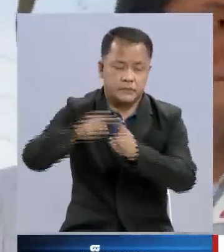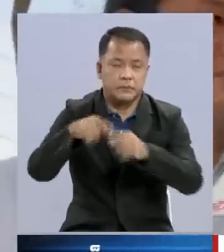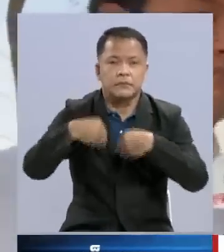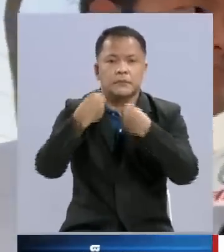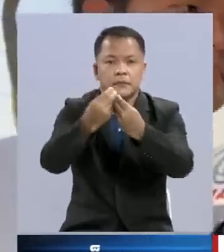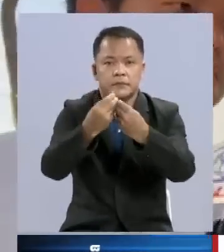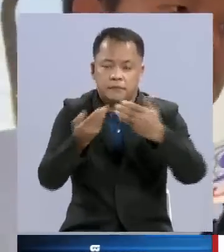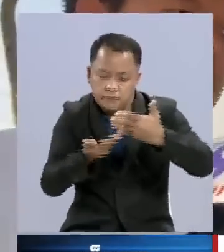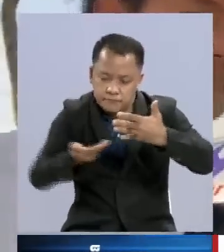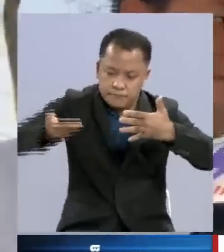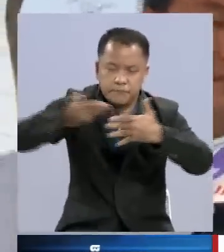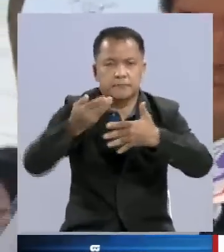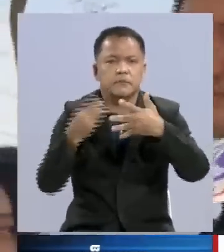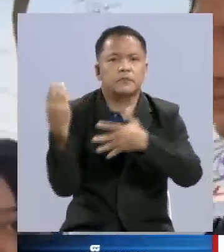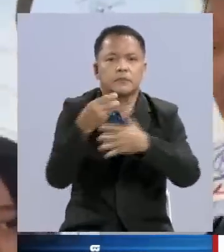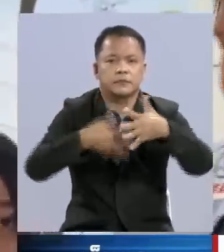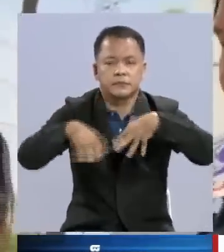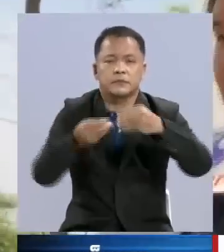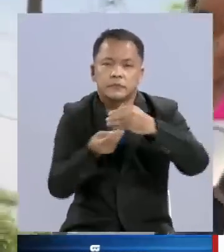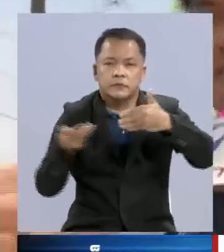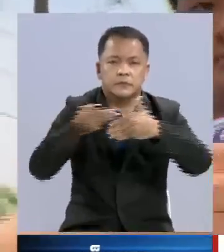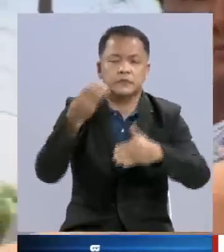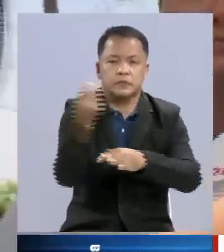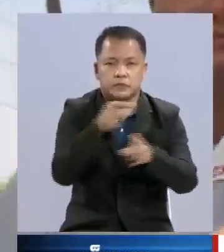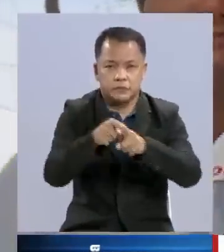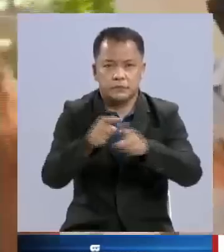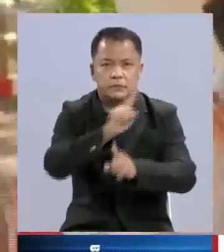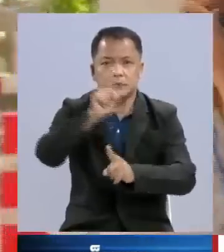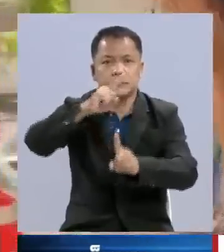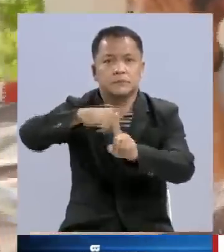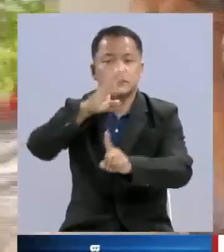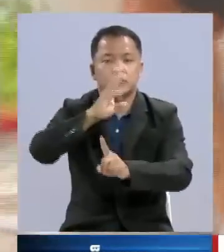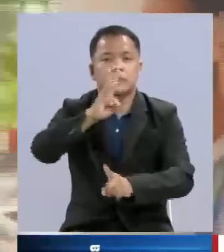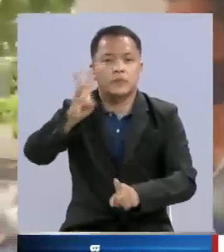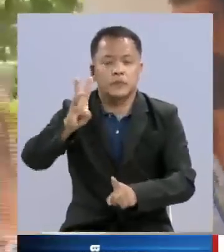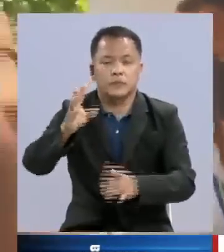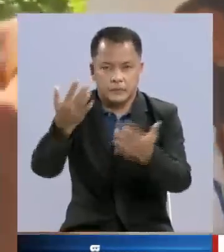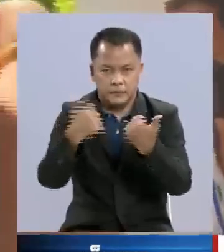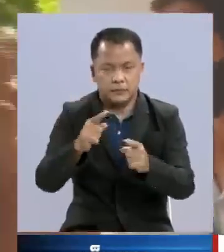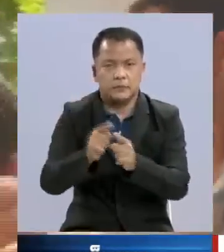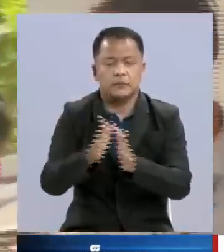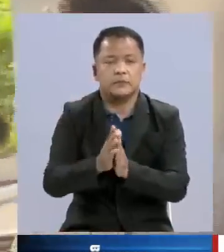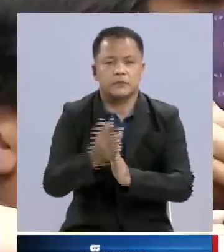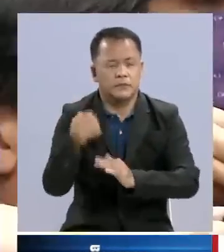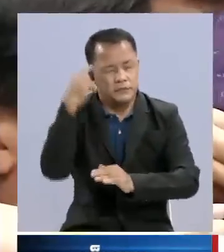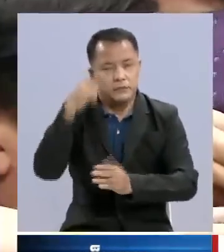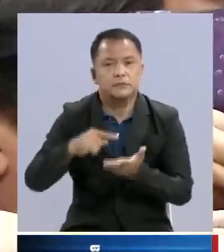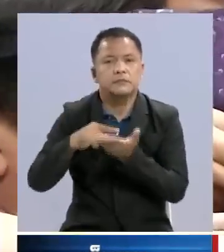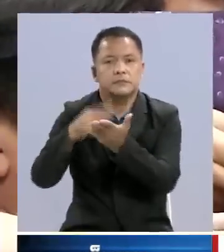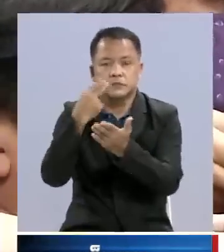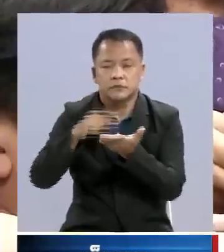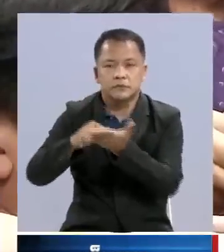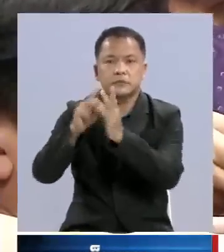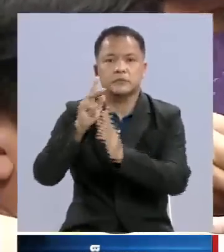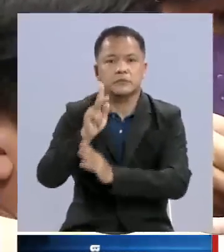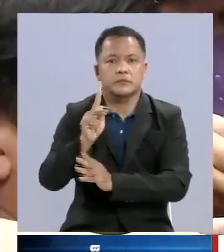ทำให้เลื่อนนัดสืบพยานในคดีนี้เนี่ยเร็วขึ้นมาเป็น1มิถุนายน66แล้วทำให้ลูกเกดเนี่ยถึงขั้นต้องยื่นหนังสือต่อคณ